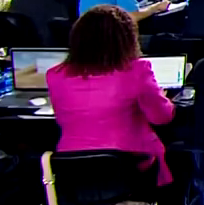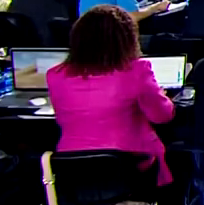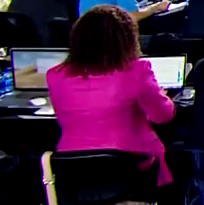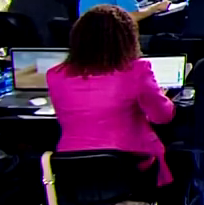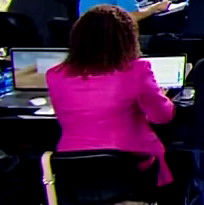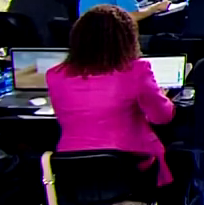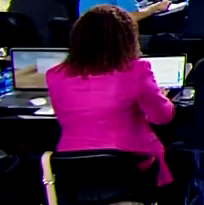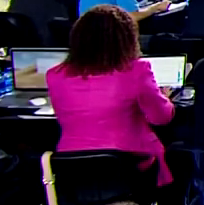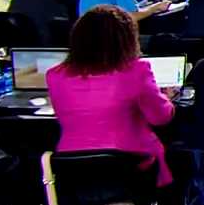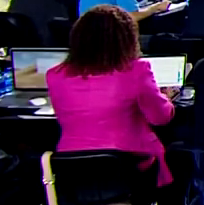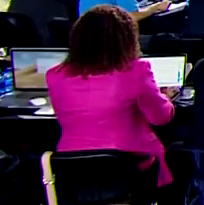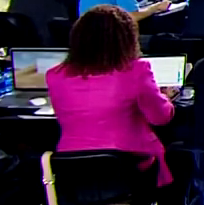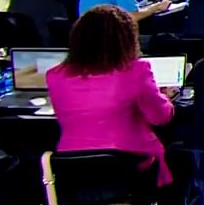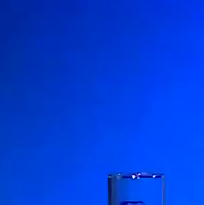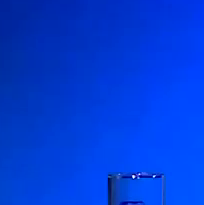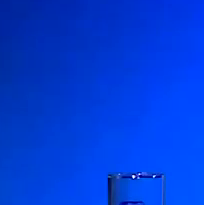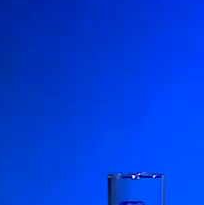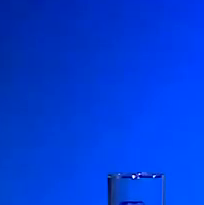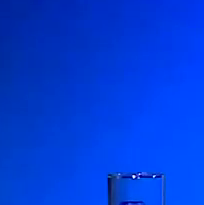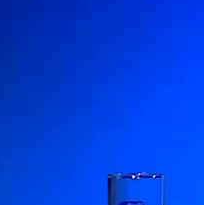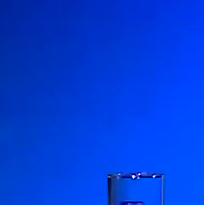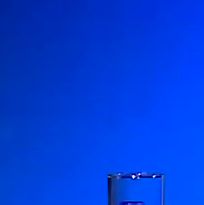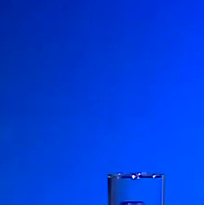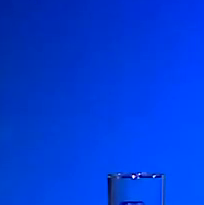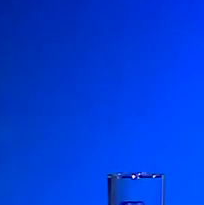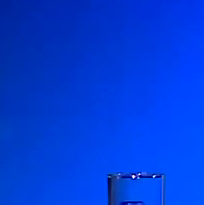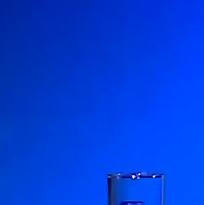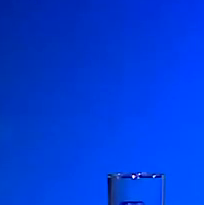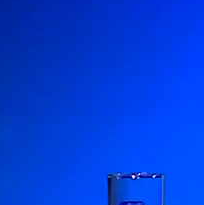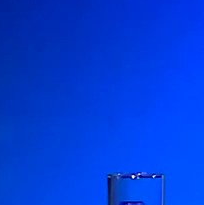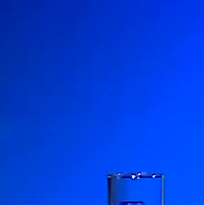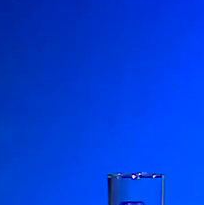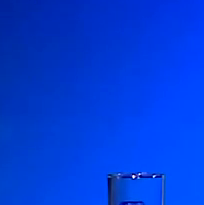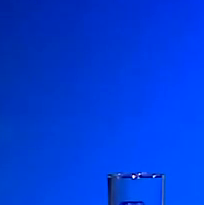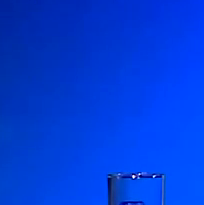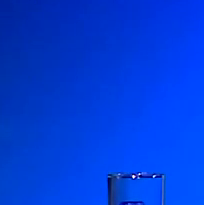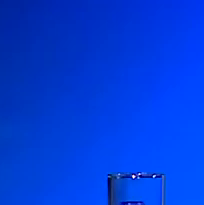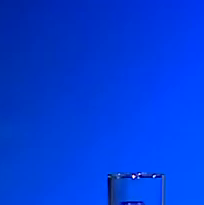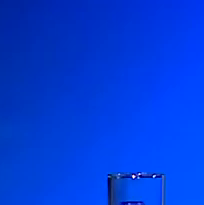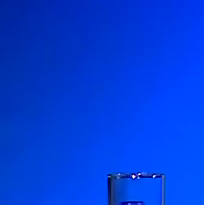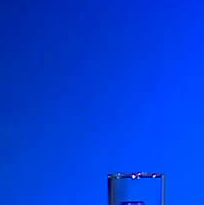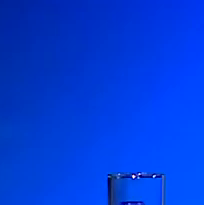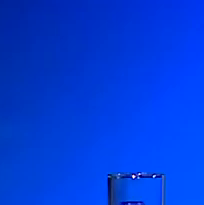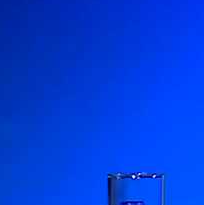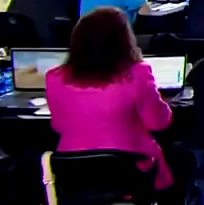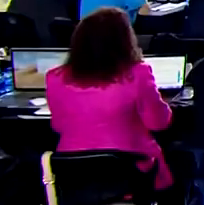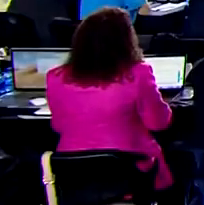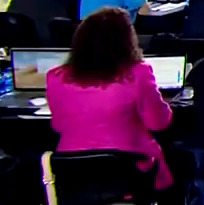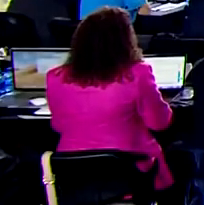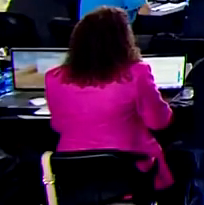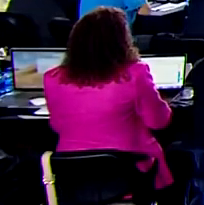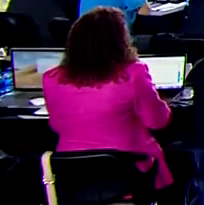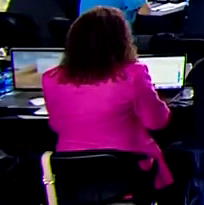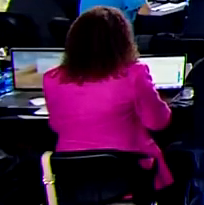Στέλλα Δανακοπούλου από το Earth News και να ετοιμάζεται ο Δημήτρης Κρικέλλας από το Action 24.